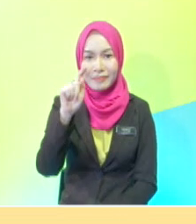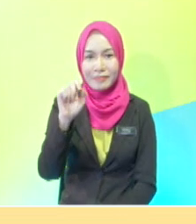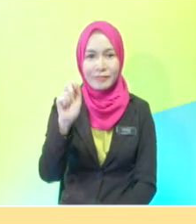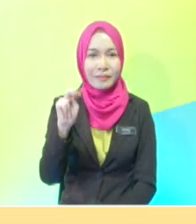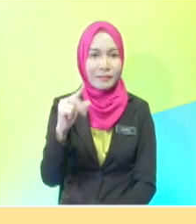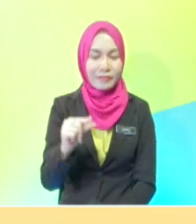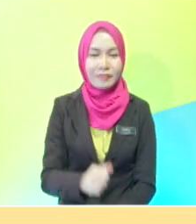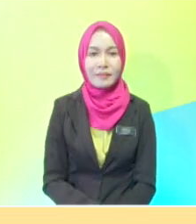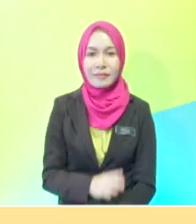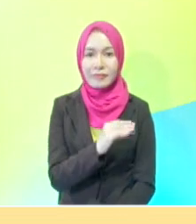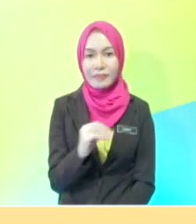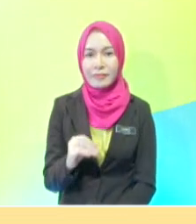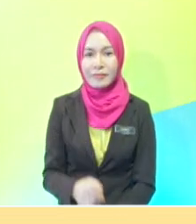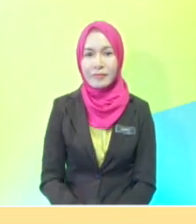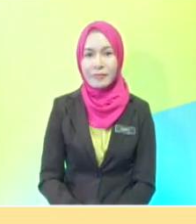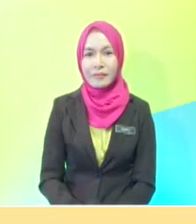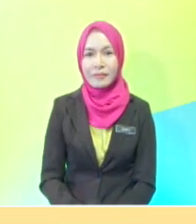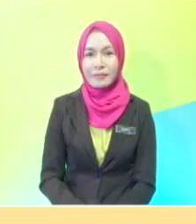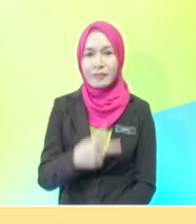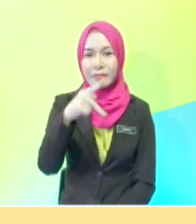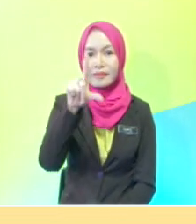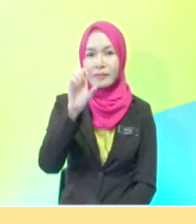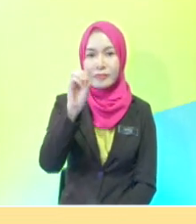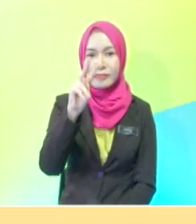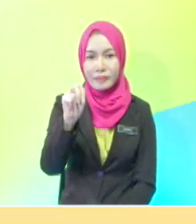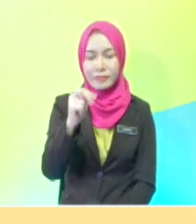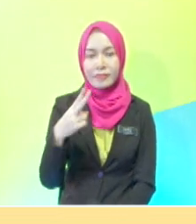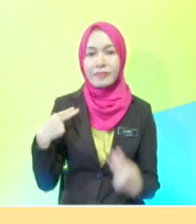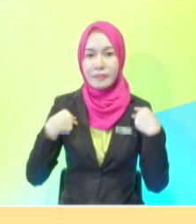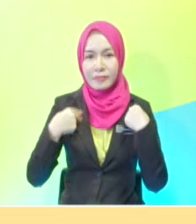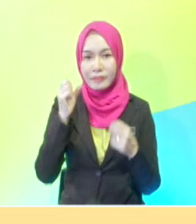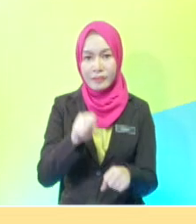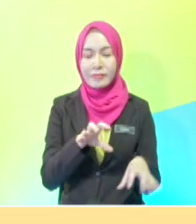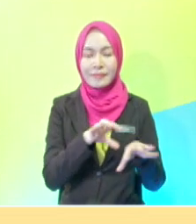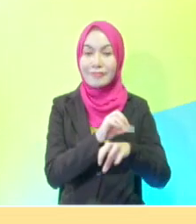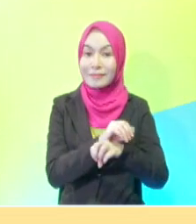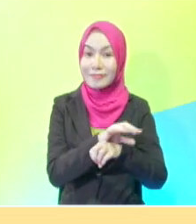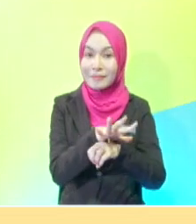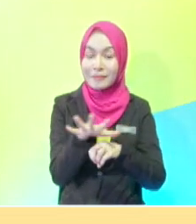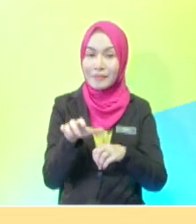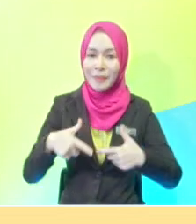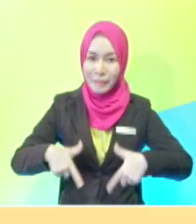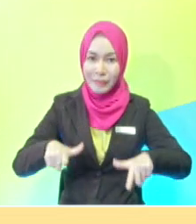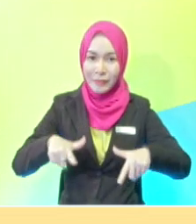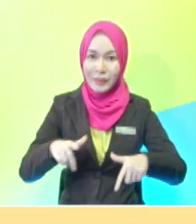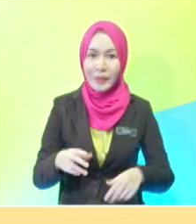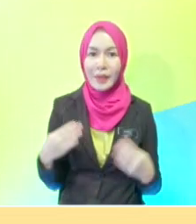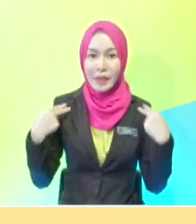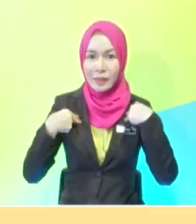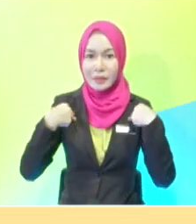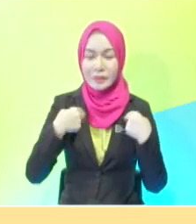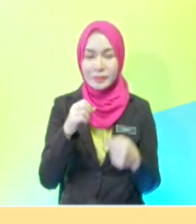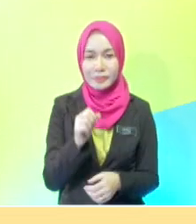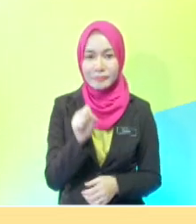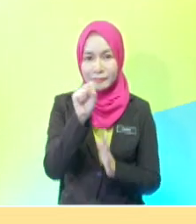membolehkan Taiwan dibiakkan secara besar-besaran dan mempunyai daya tahan terhadap penyakit selain